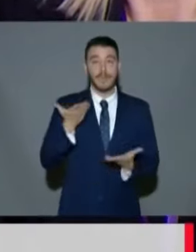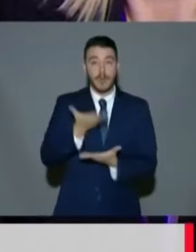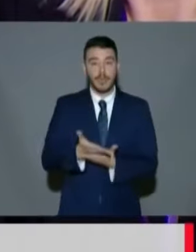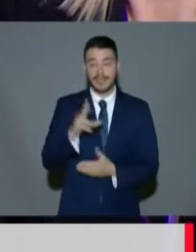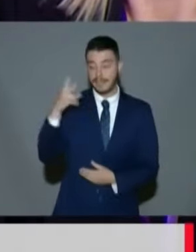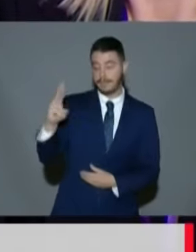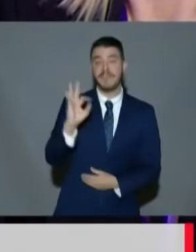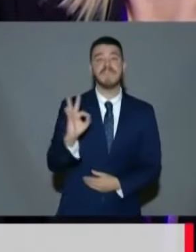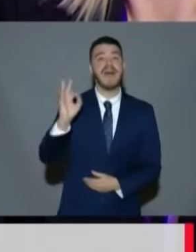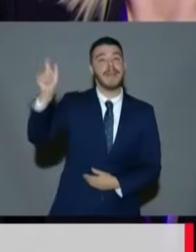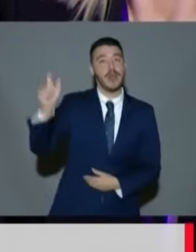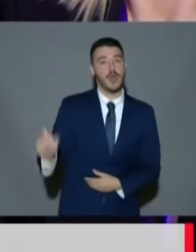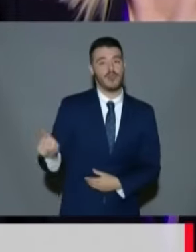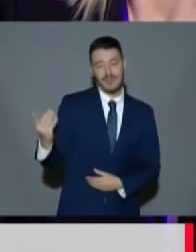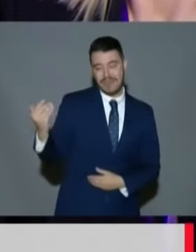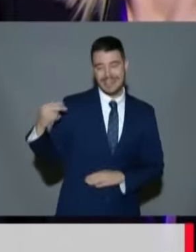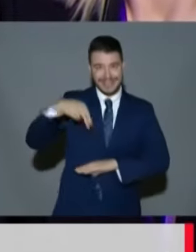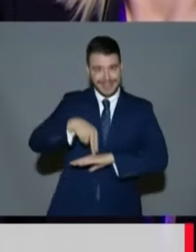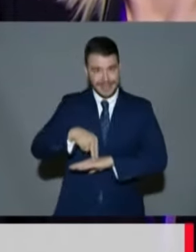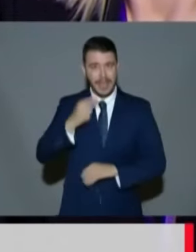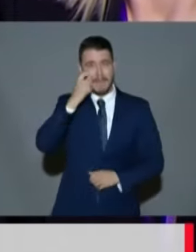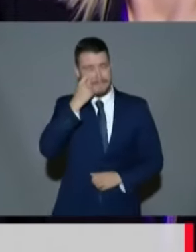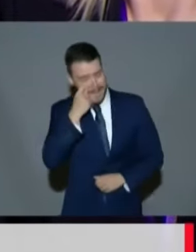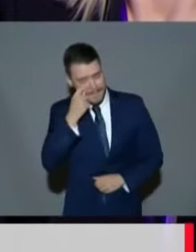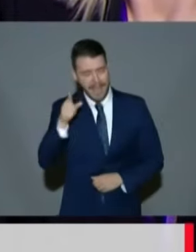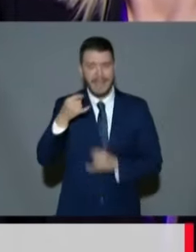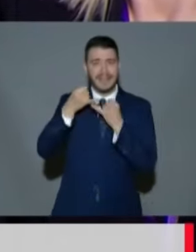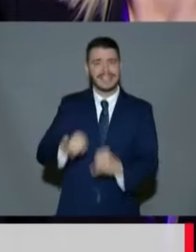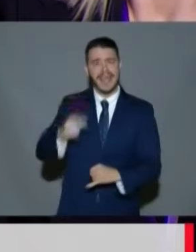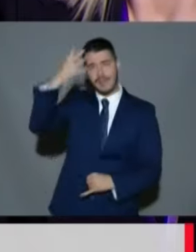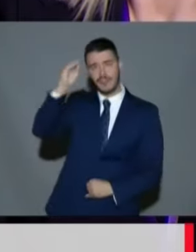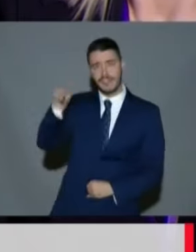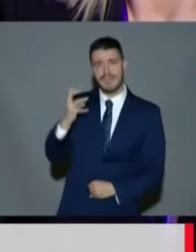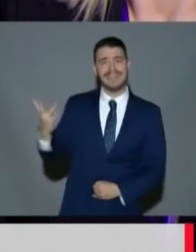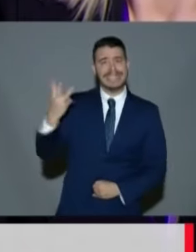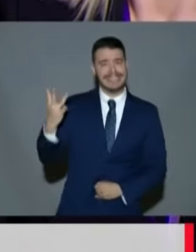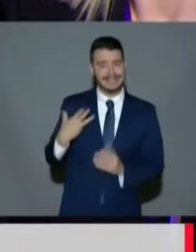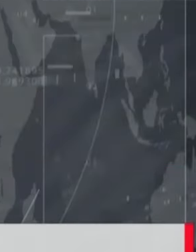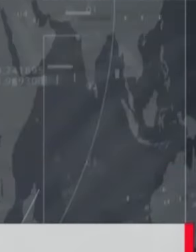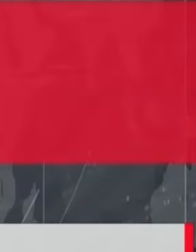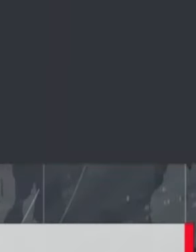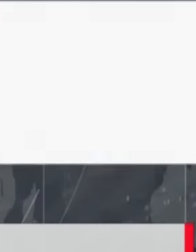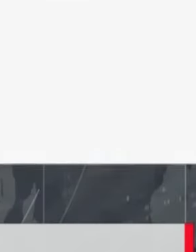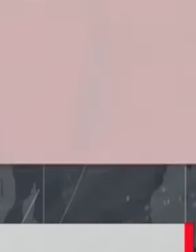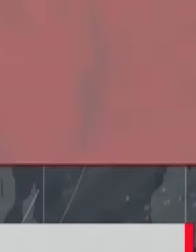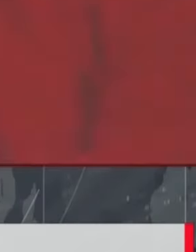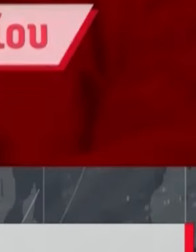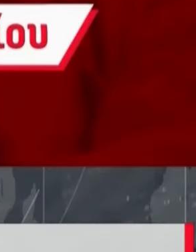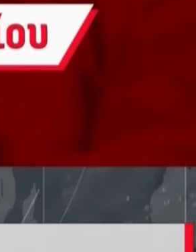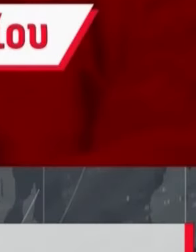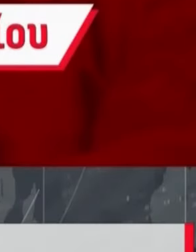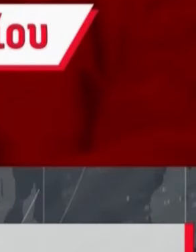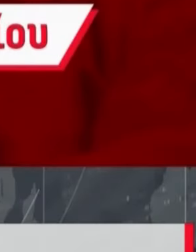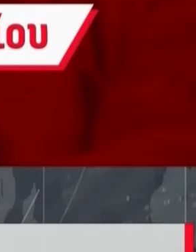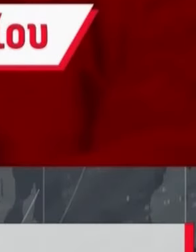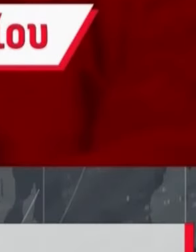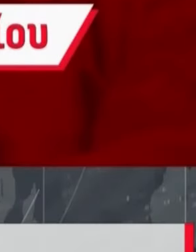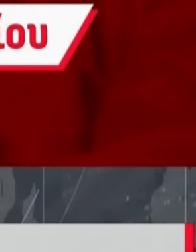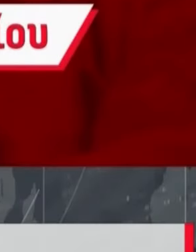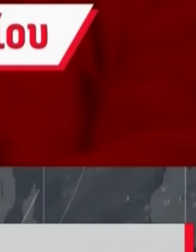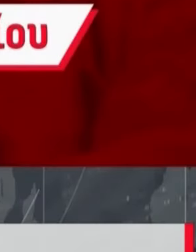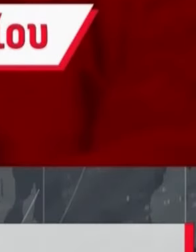μετά την ολοκλήρωση των ομιλιών, τον λόγο πήρε ο Πάνος Ρήγας, ο οποίος παρουσίασε τις τρεις προτάσεις που κατατέθηκαν. Η πρώτη ήταν του Στέφανου Κασελάκη, η